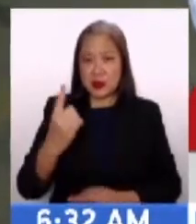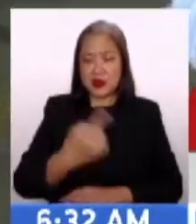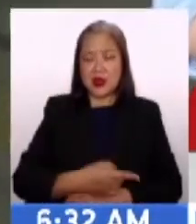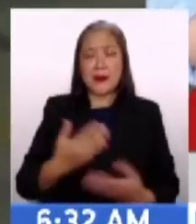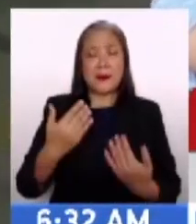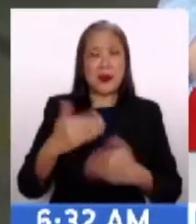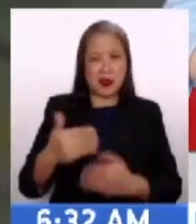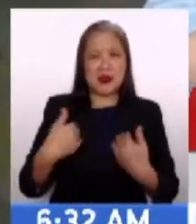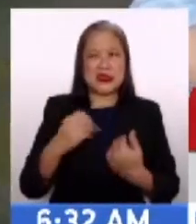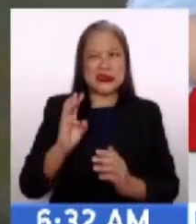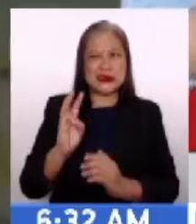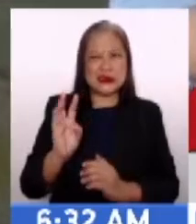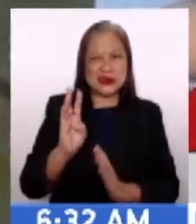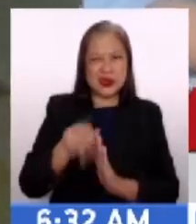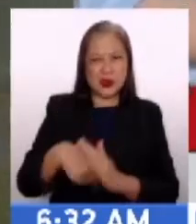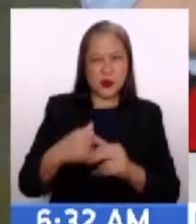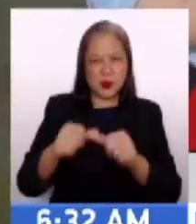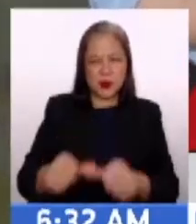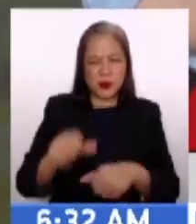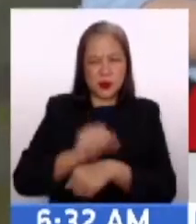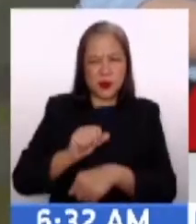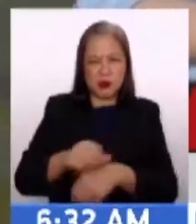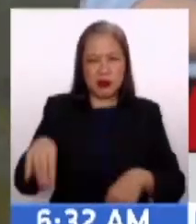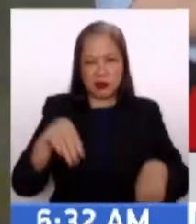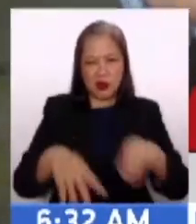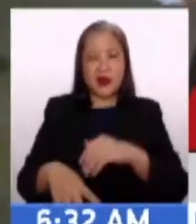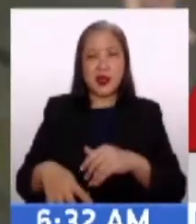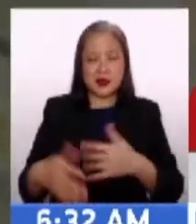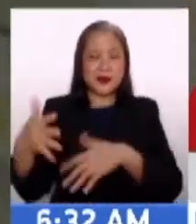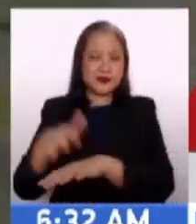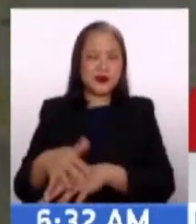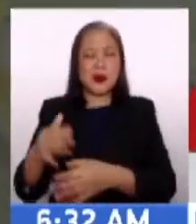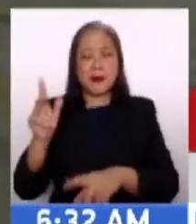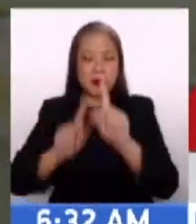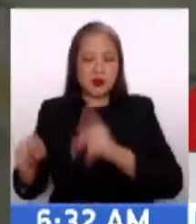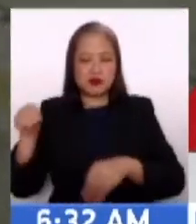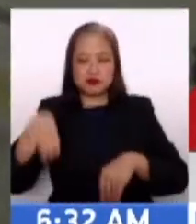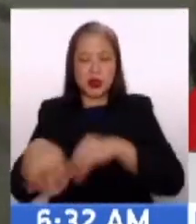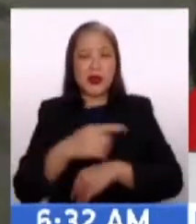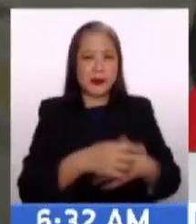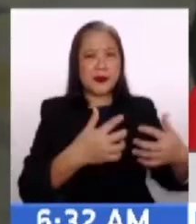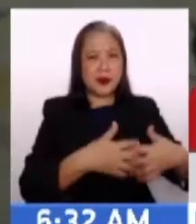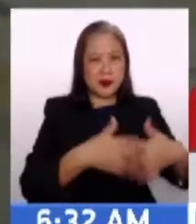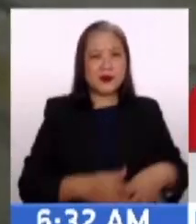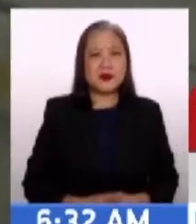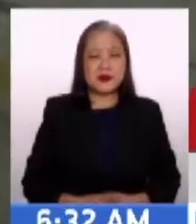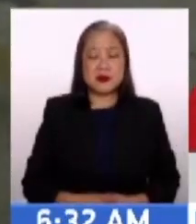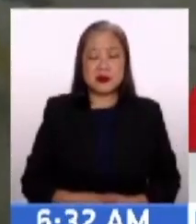16 hours po na tuloy-tuloy po na trabaho. Yun po yung combination ng manual at mechanical. Oh, pero sabi nila, umaabot pa daw kayo